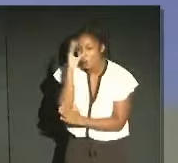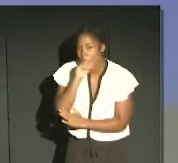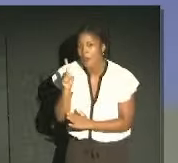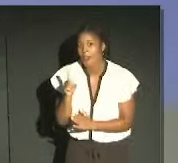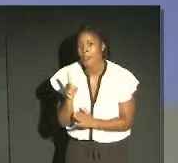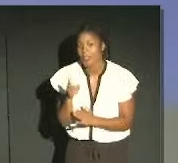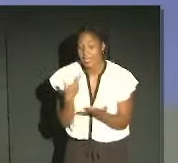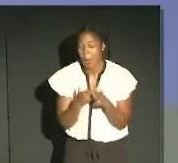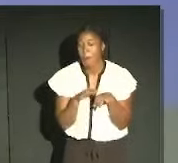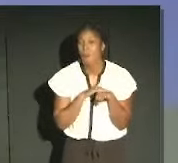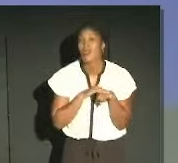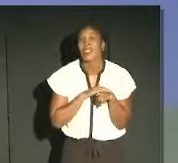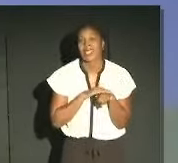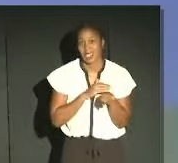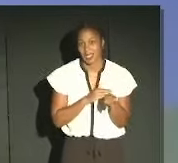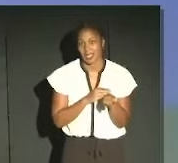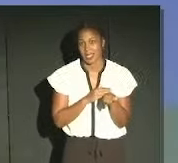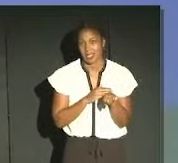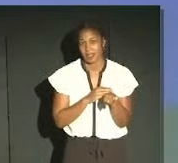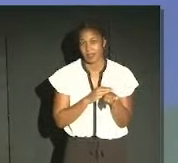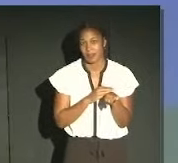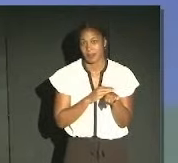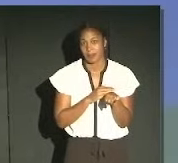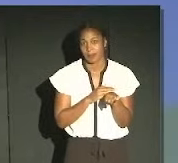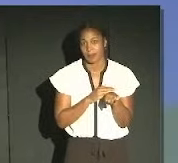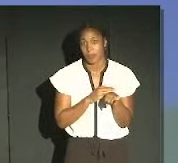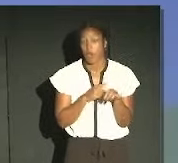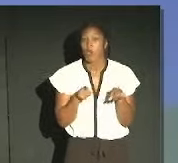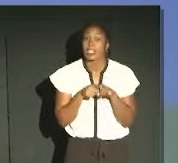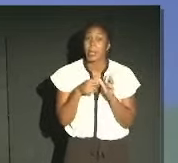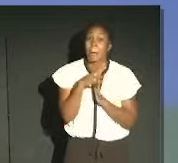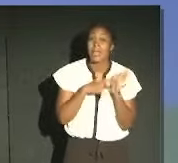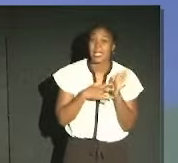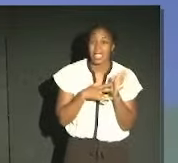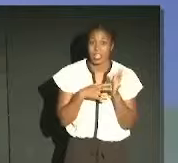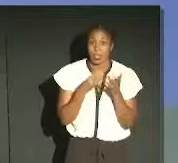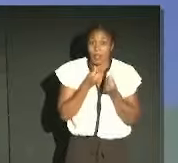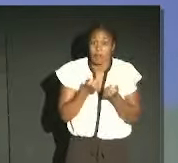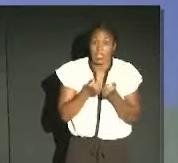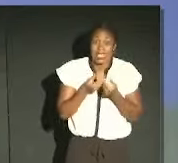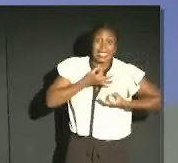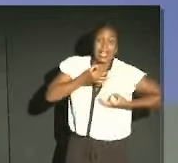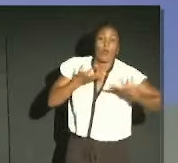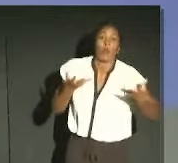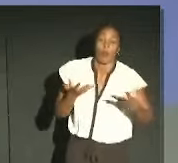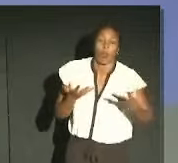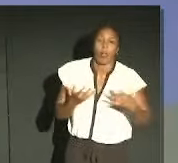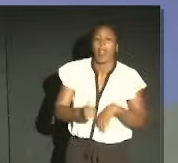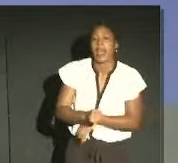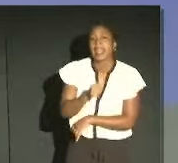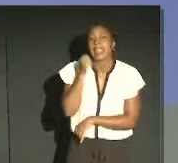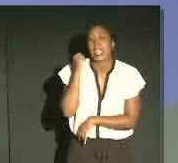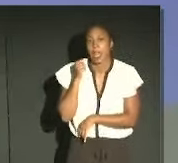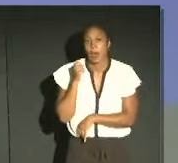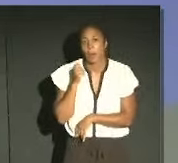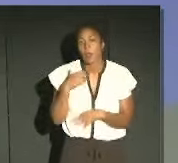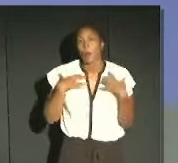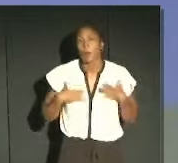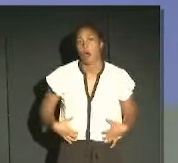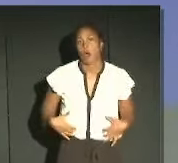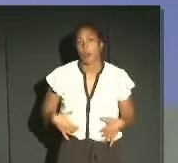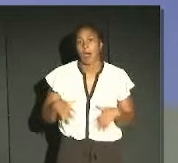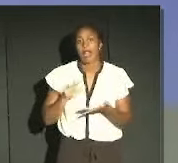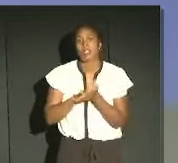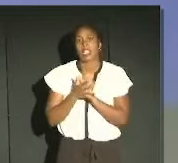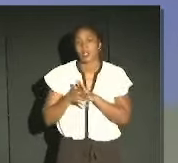politique le sens aussi du message que l'on veut envoyer et hier des camarades de paya nous ont dit c'est